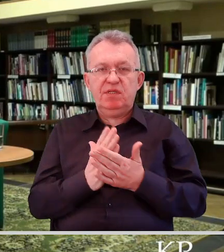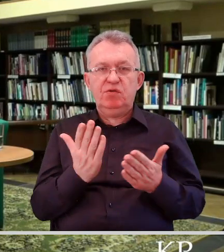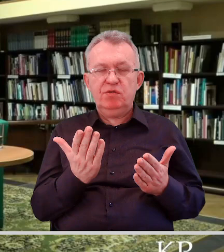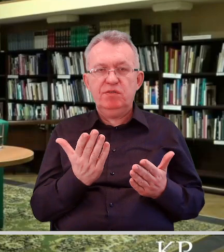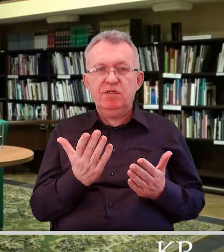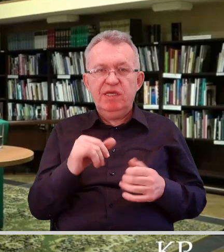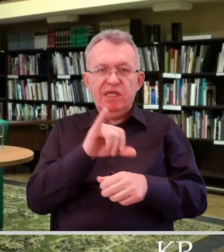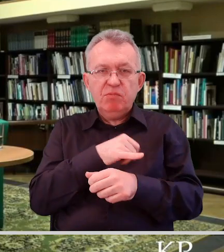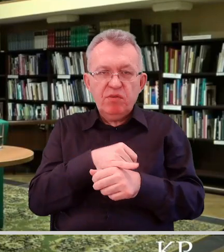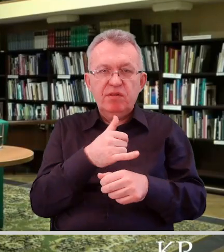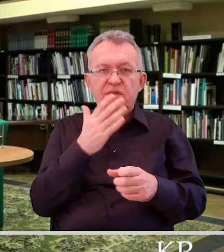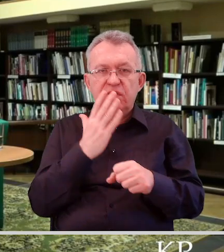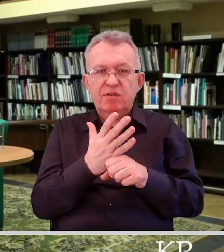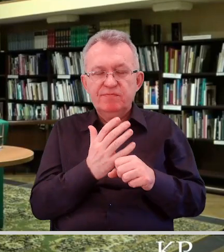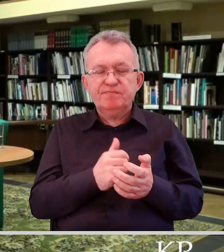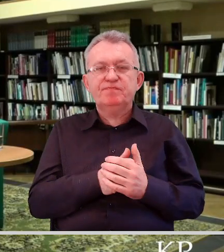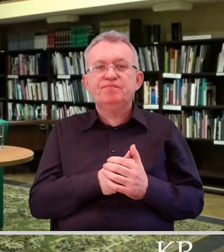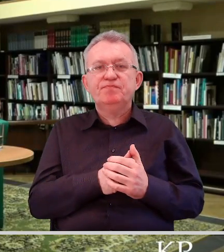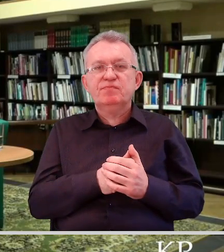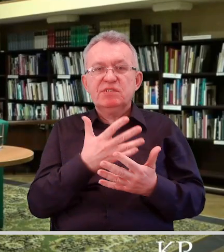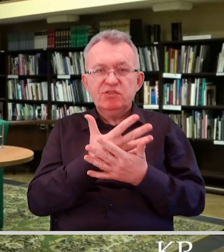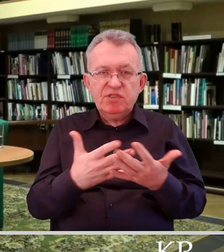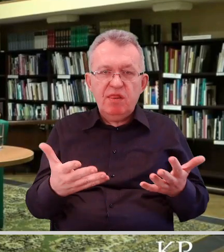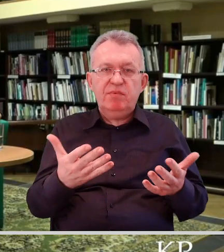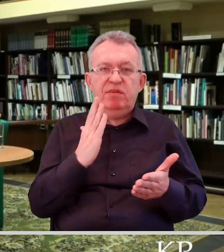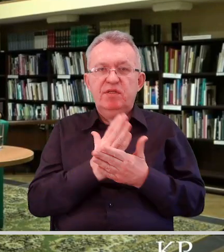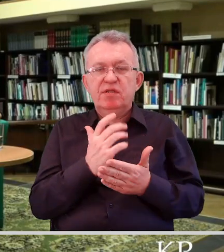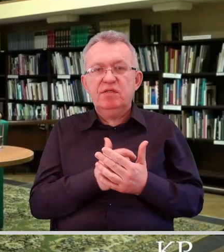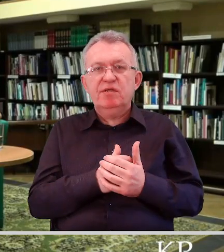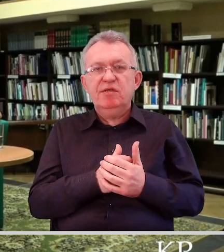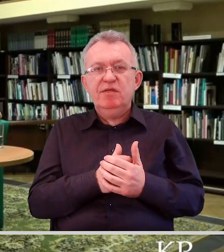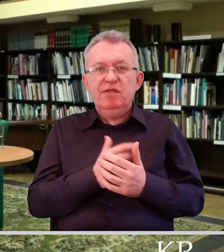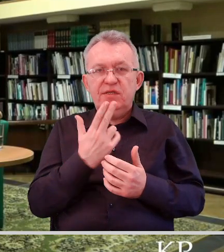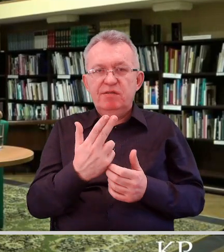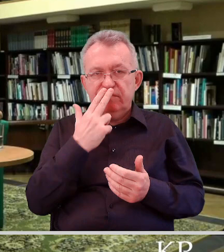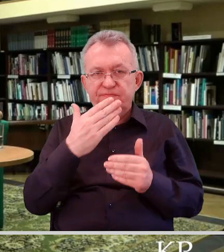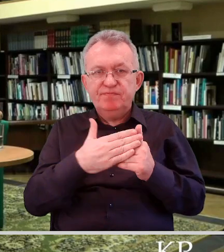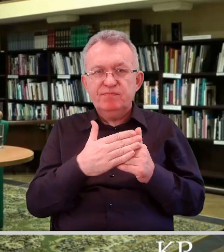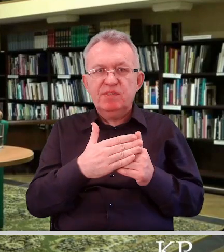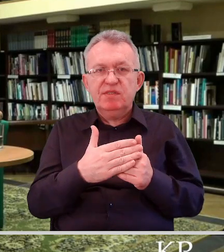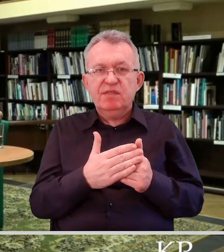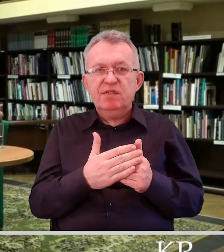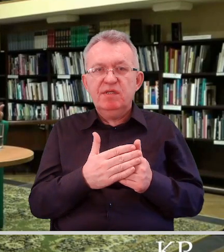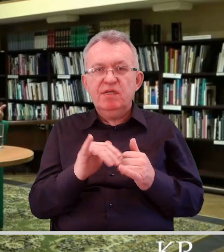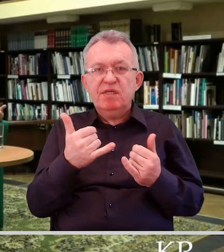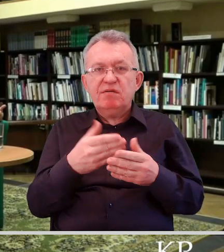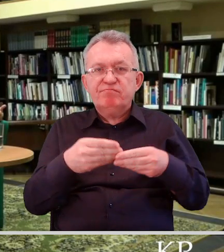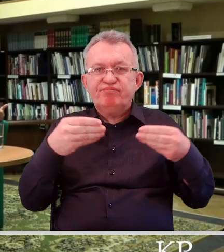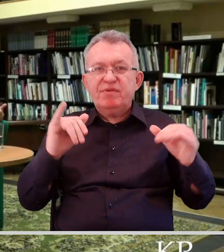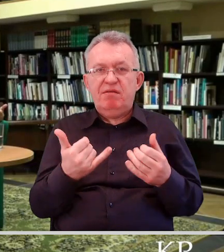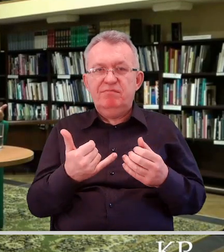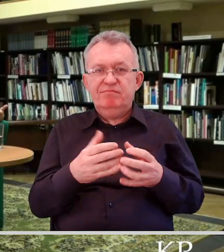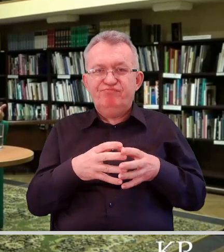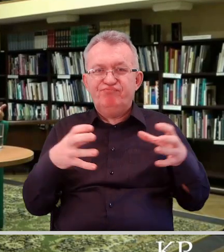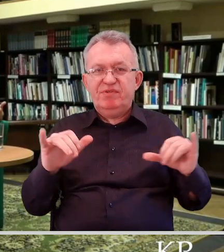właśnie imionami, tytułami, no bo to oczywiście były tytuły, ziemie i tak dalej. I tak stoję przed tym, myślę sobie, rany boskie, to jak oni się rozmnażali? No nie